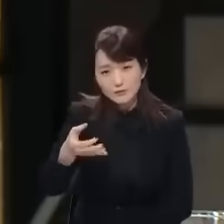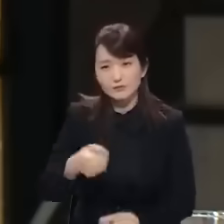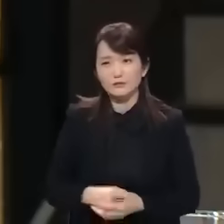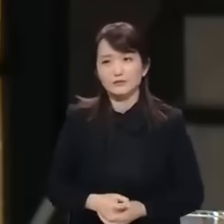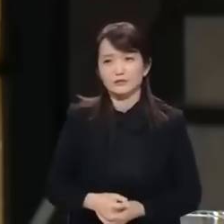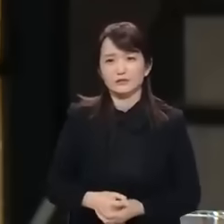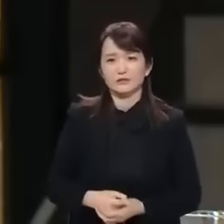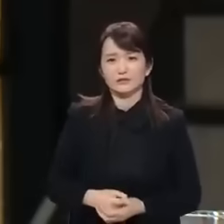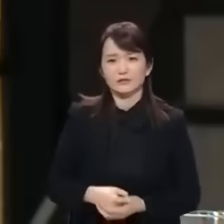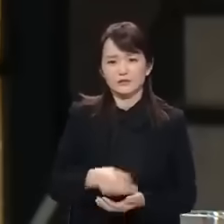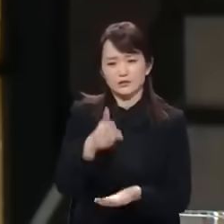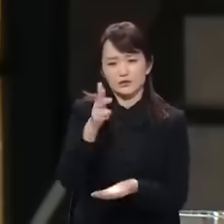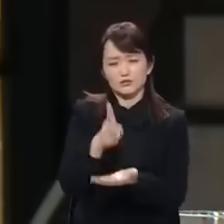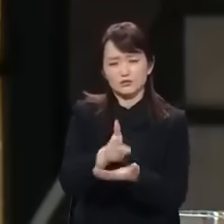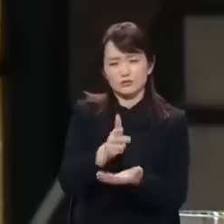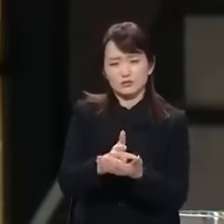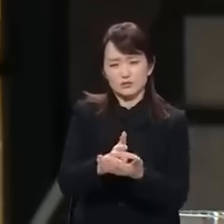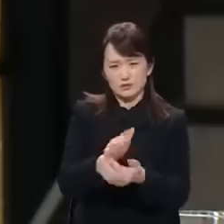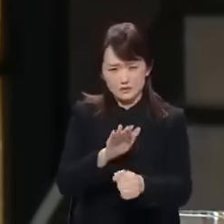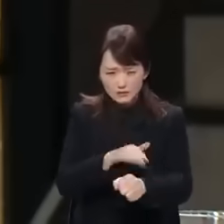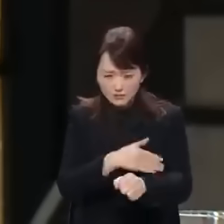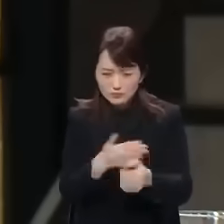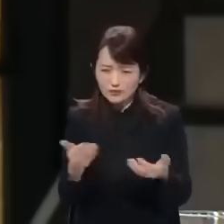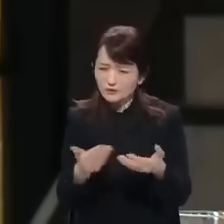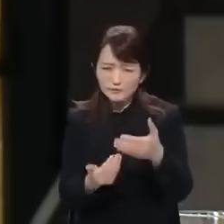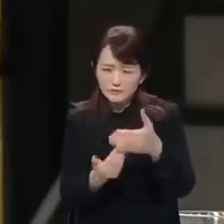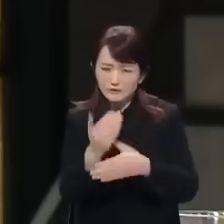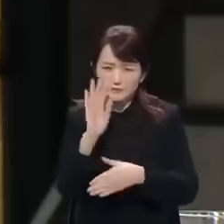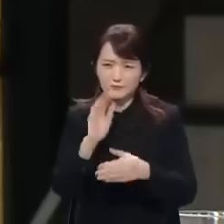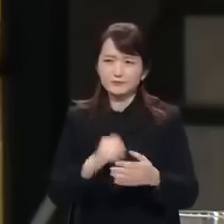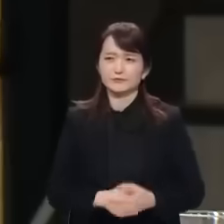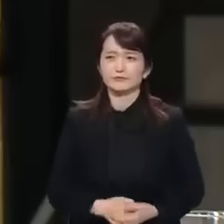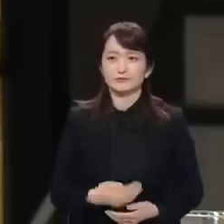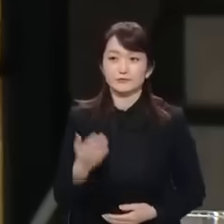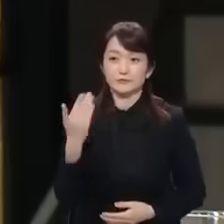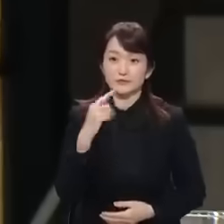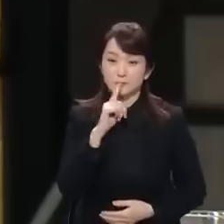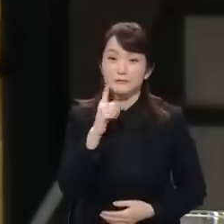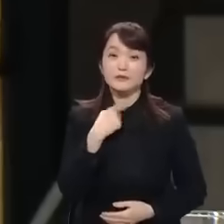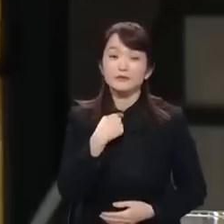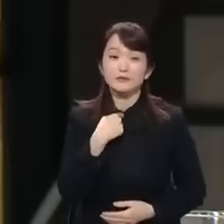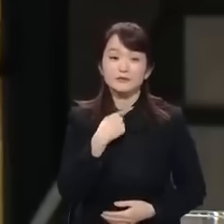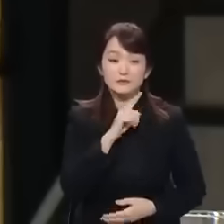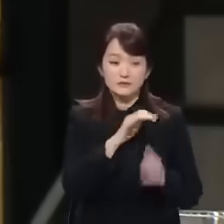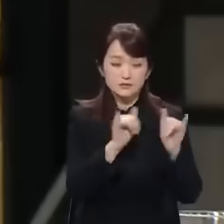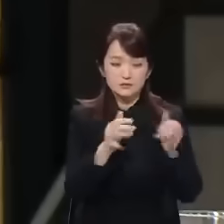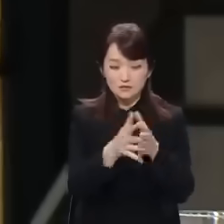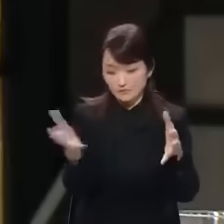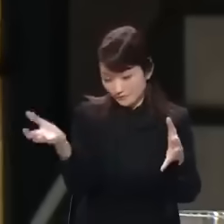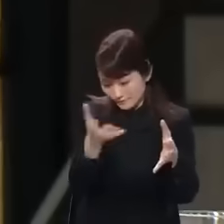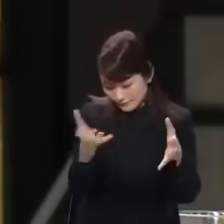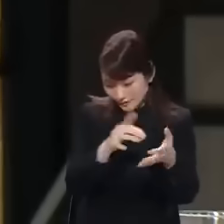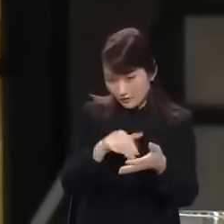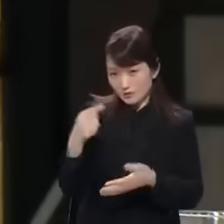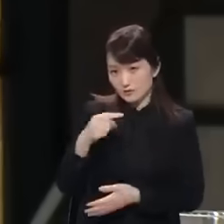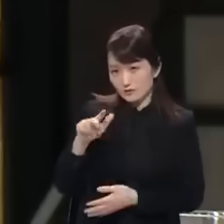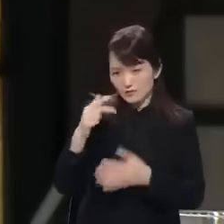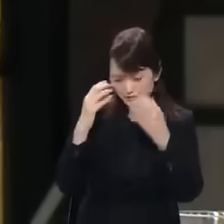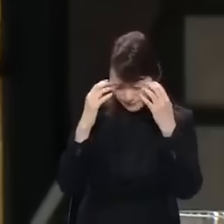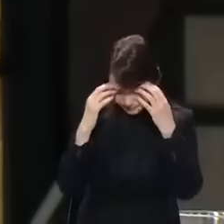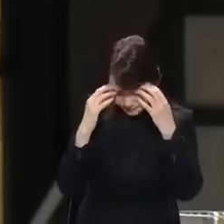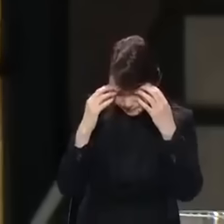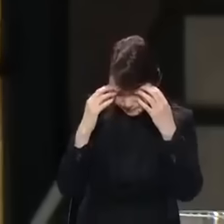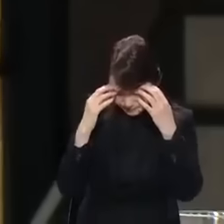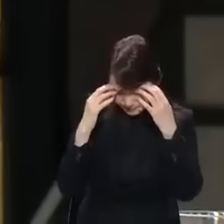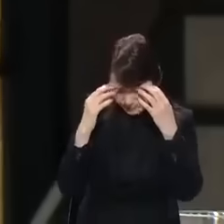저런 일들이 발생이 되지 않는다. 사실 뭐 아까 제보자가 1,700명의 주민이 고통을 당하고 있다라고 하는데 저 언제까지